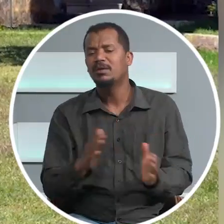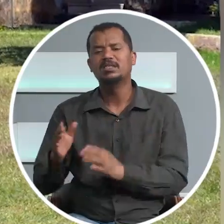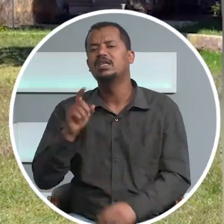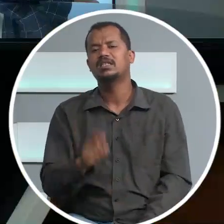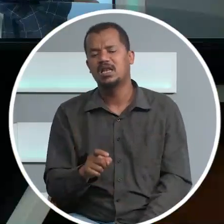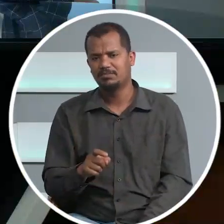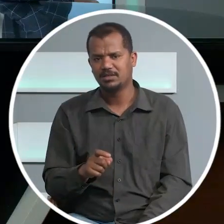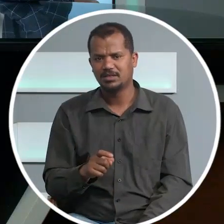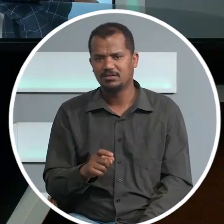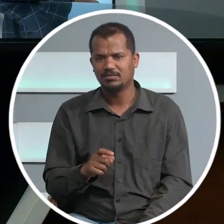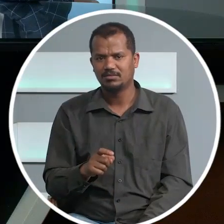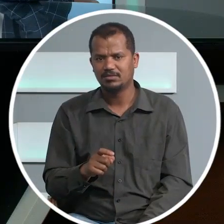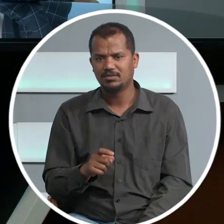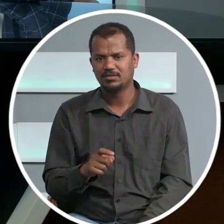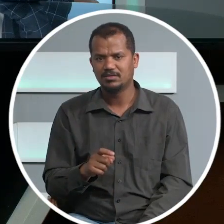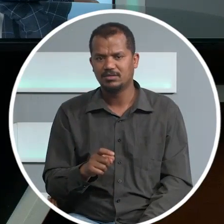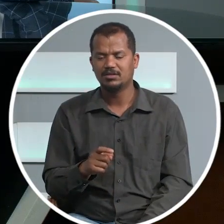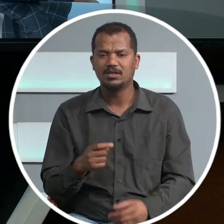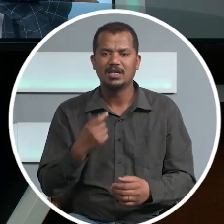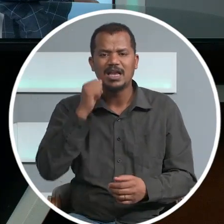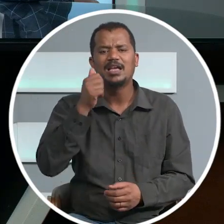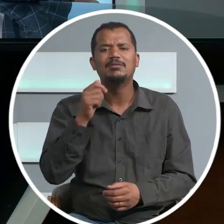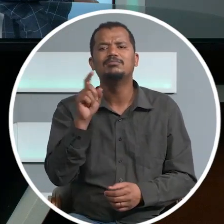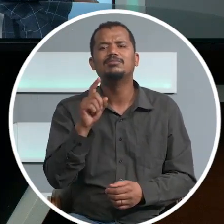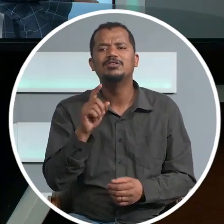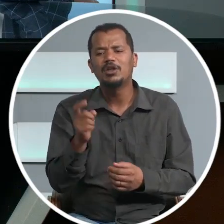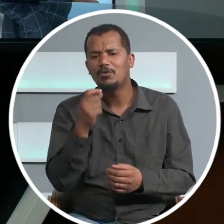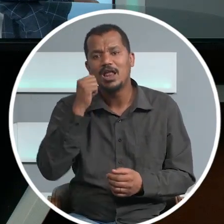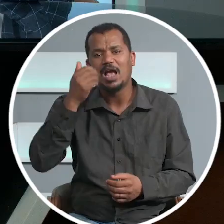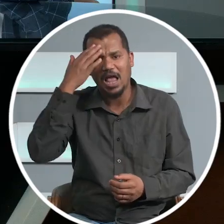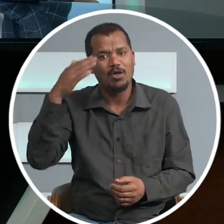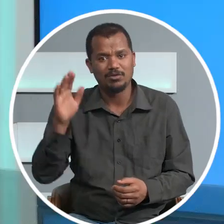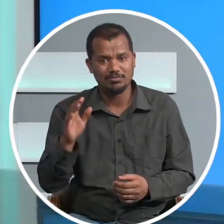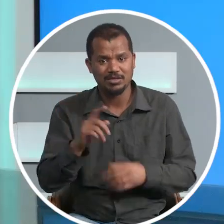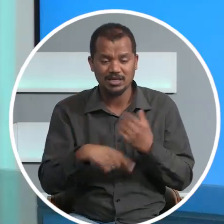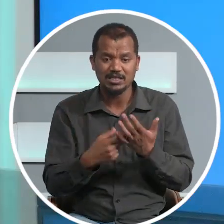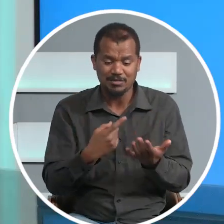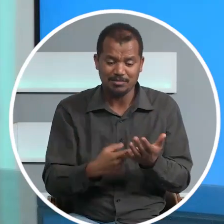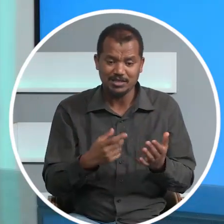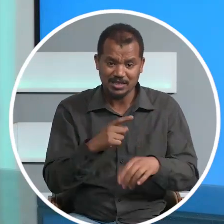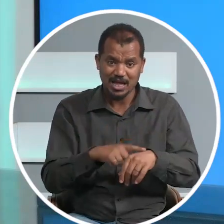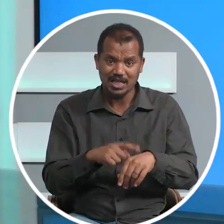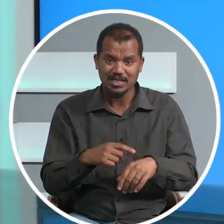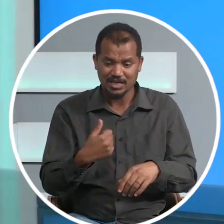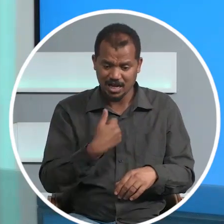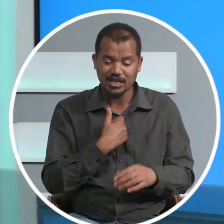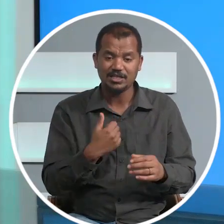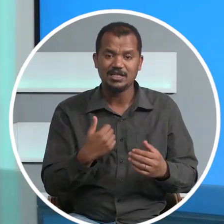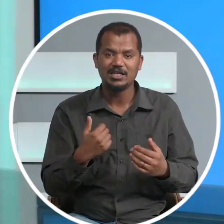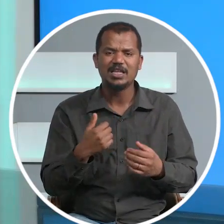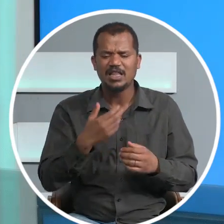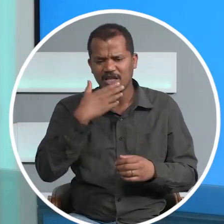ማዘጋጀት አለብን የድሮቹን ነጋና ቀመን ነገሮች ወዴት እንደሚሄዱብን እና በሰዓት ራሳችን ያለንን ተቅመን